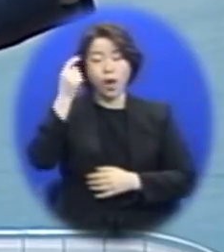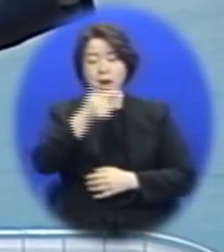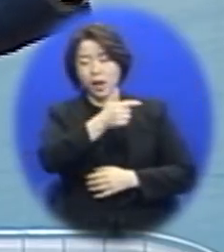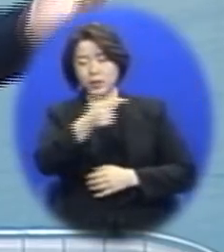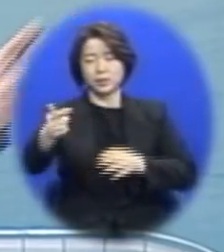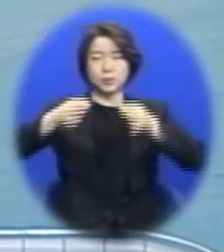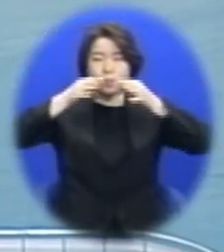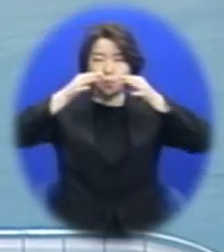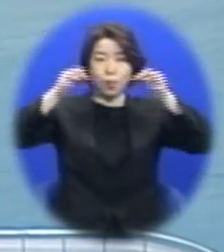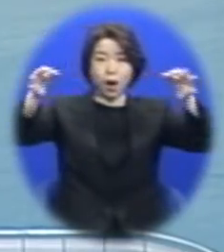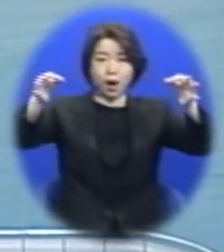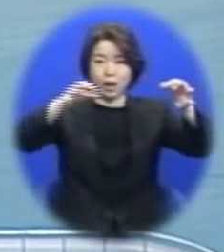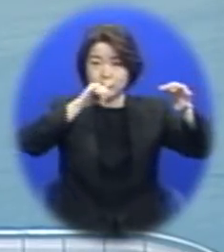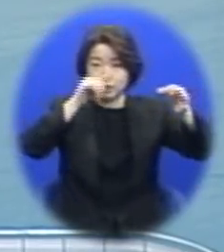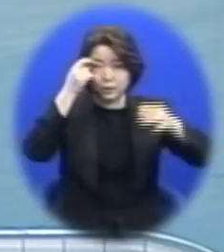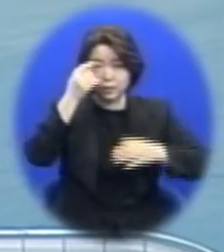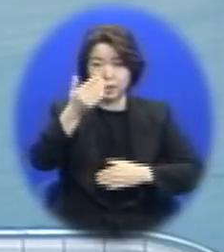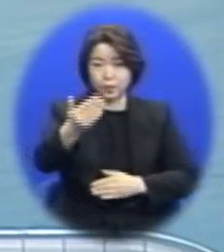외치죠?